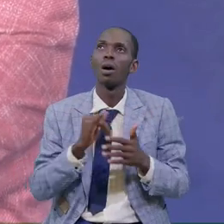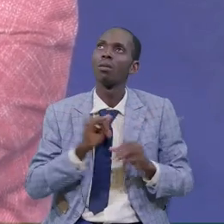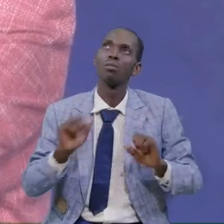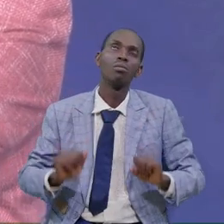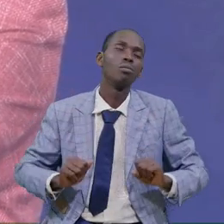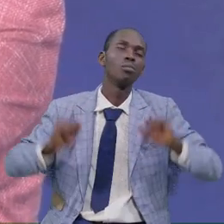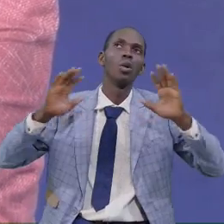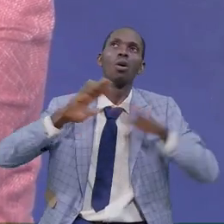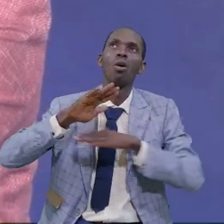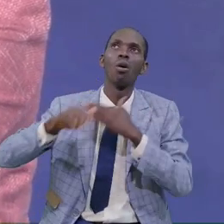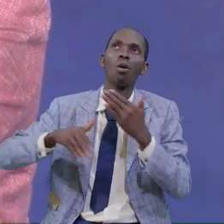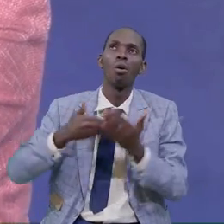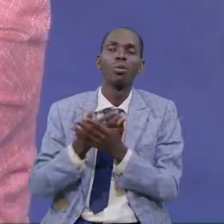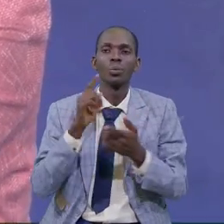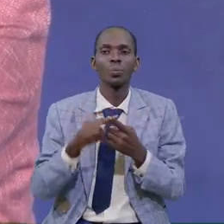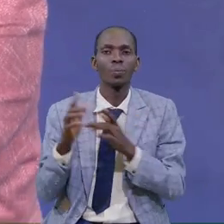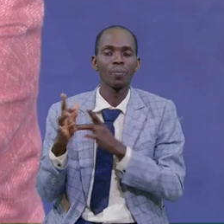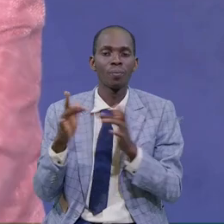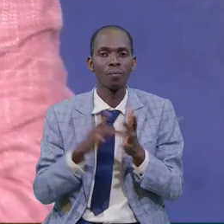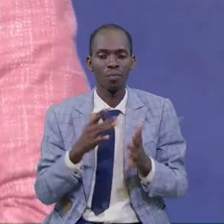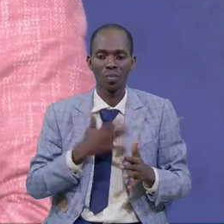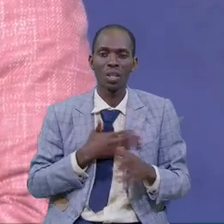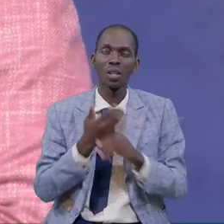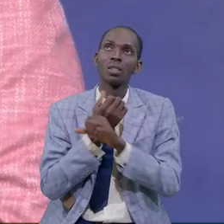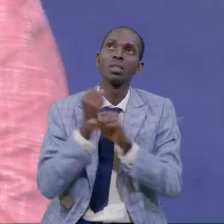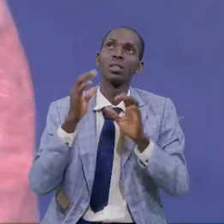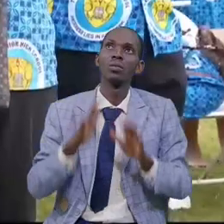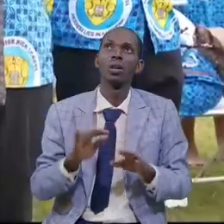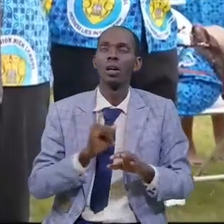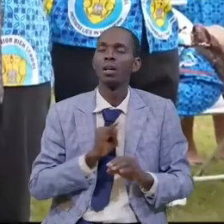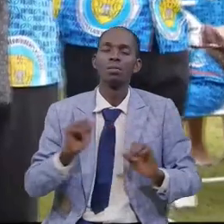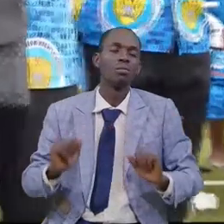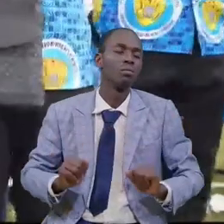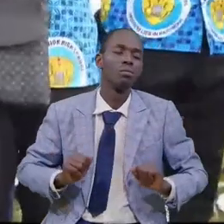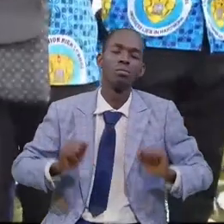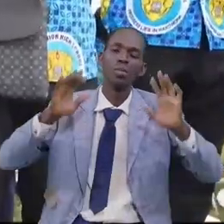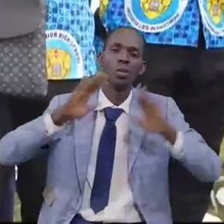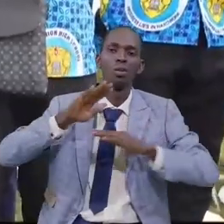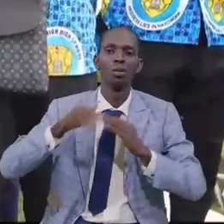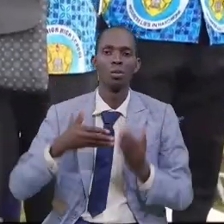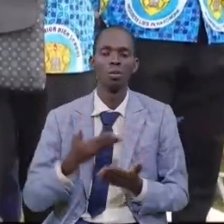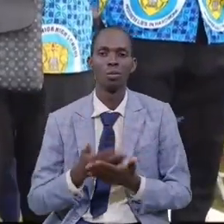j'abandonne tout à Jésus, mon Sauveur, j'abandonne tout.